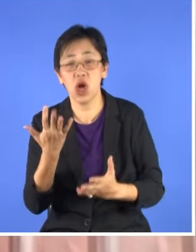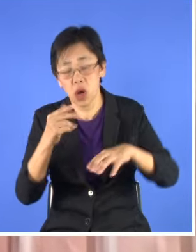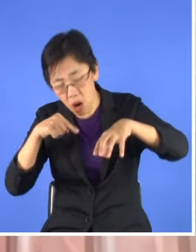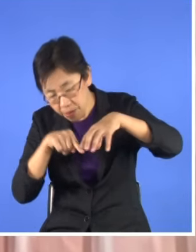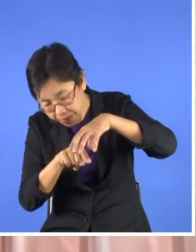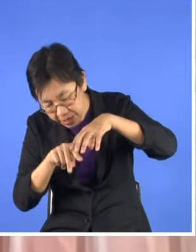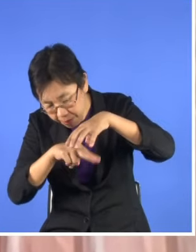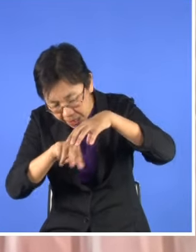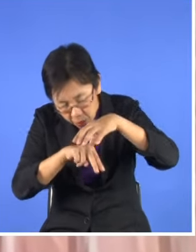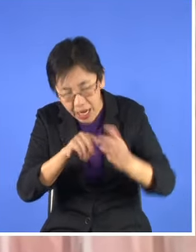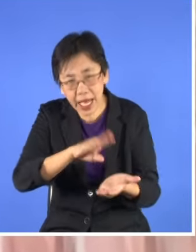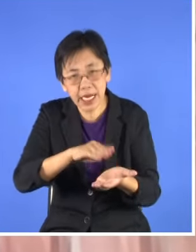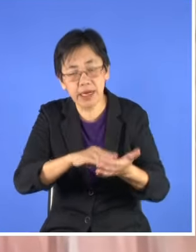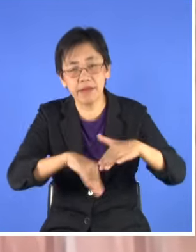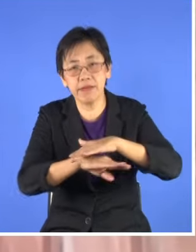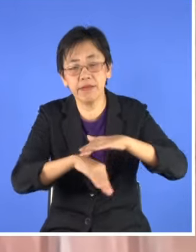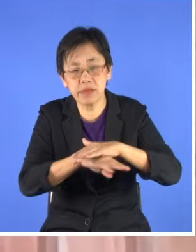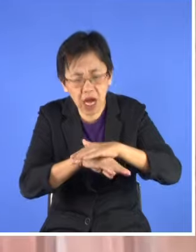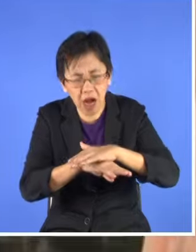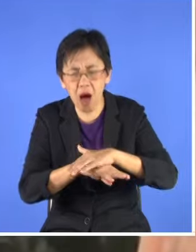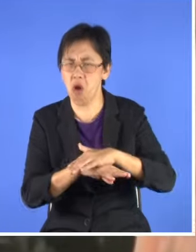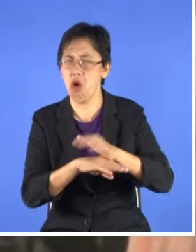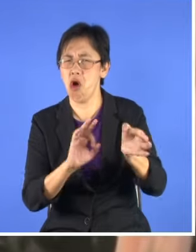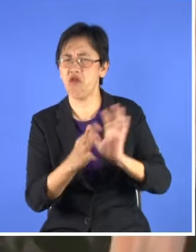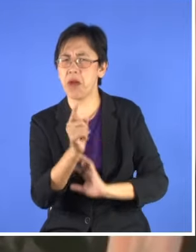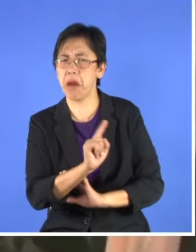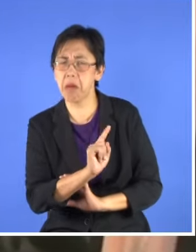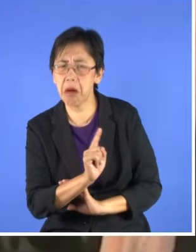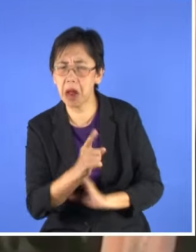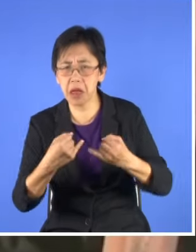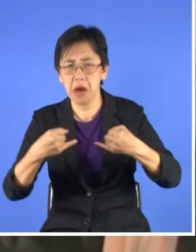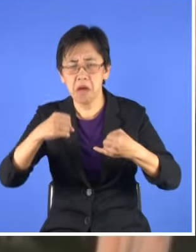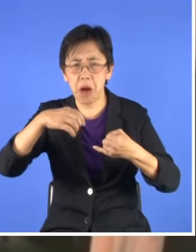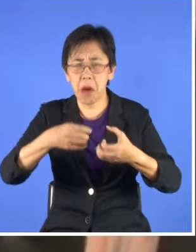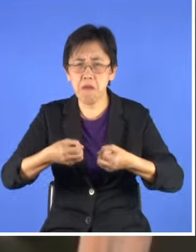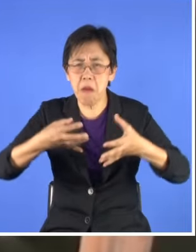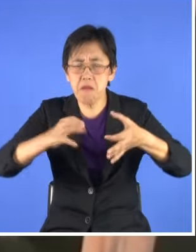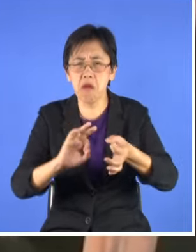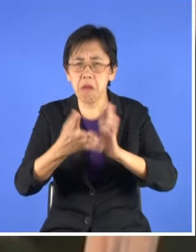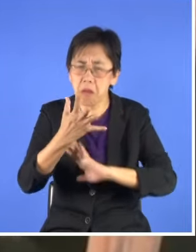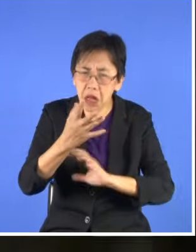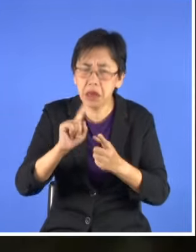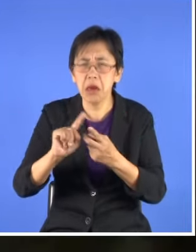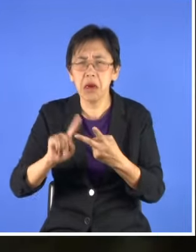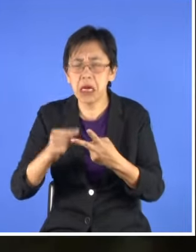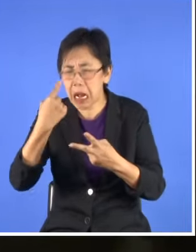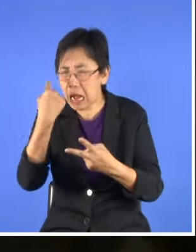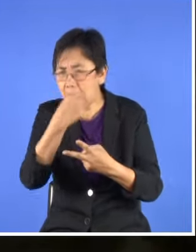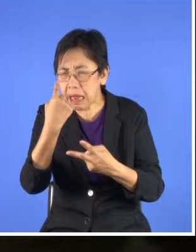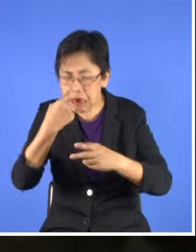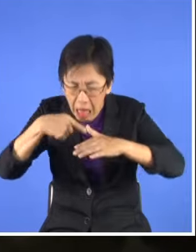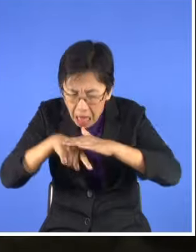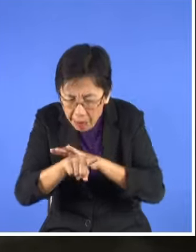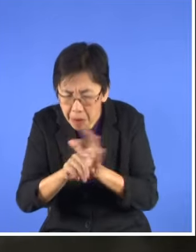จุดเกิดเหตุอีกครั้งหนึงนะคะก็ยังไม่มีการตัดประเด็นใดทิ้งนะไฟฟ้าลัดวงจรหรือเป็นเจตนาอื่นใดจะใครวางเพลิงหรือเปล่าอันนี้ยังไม่